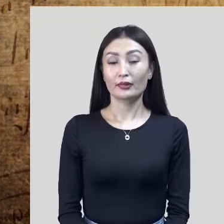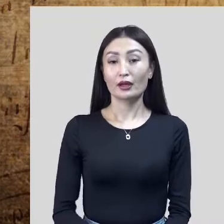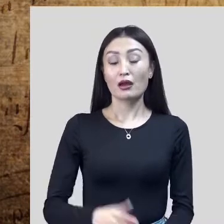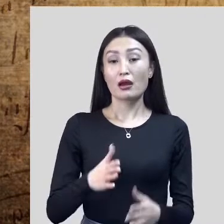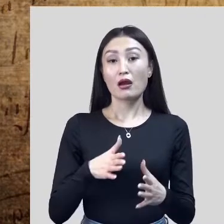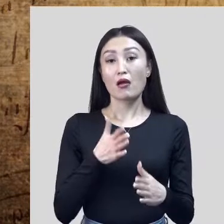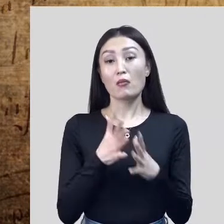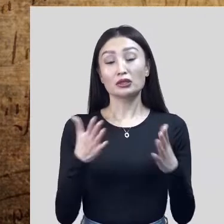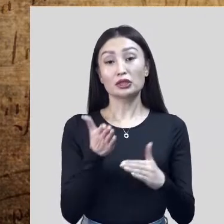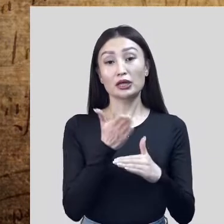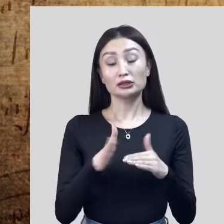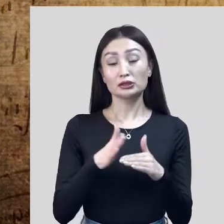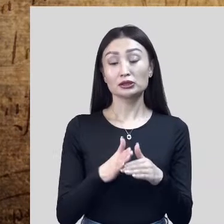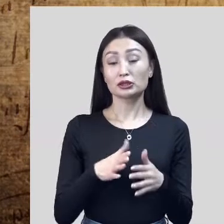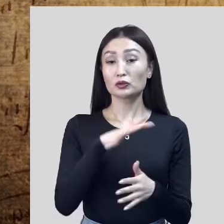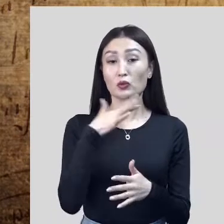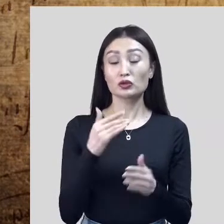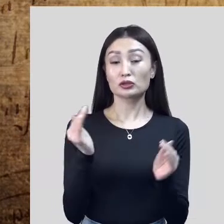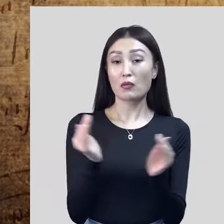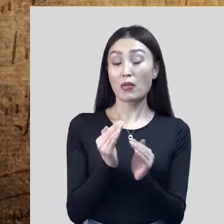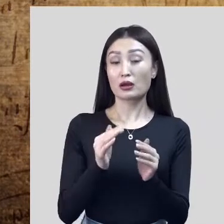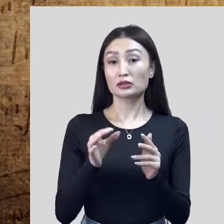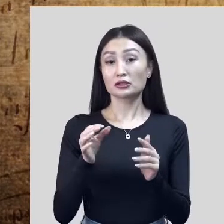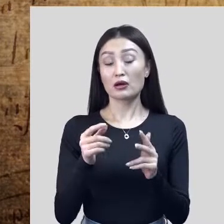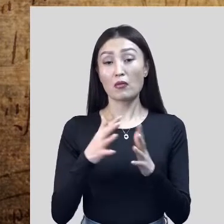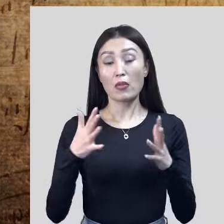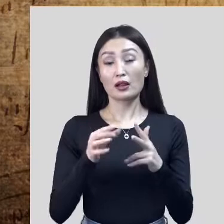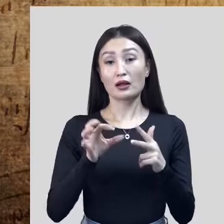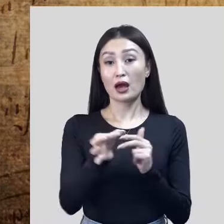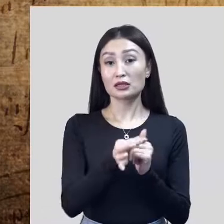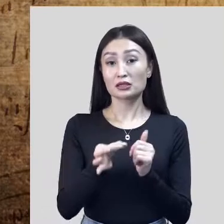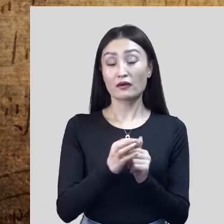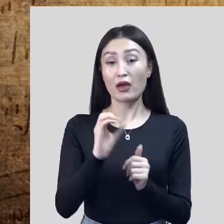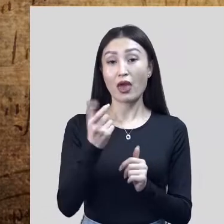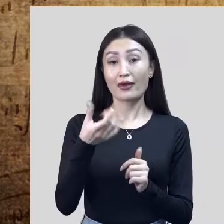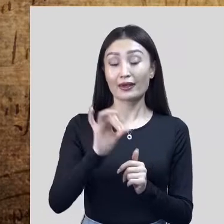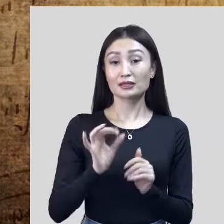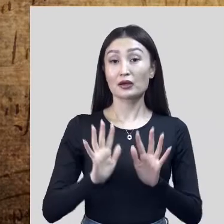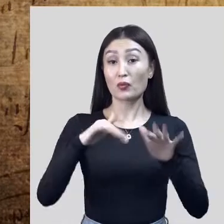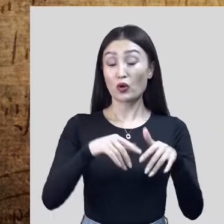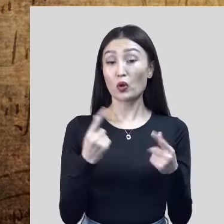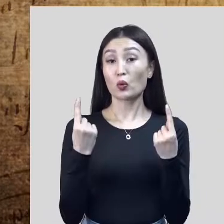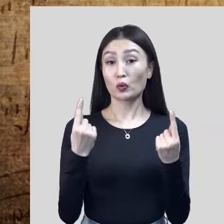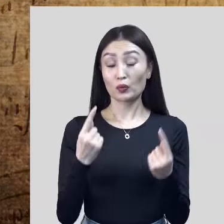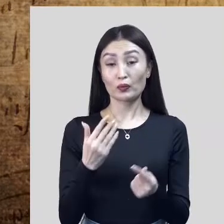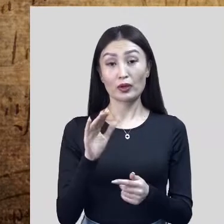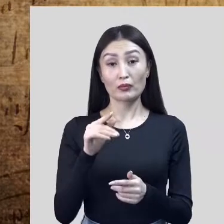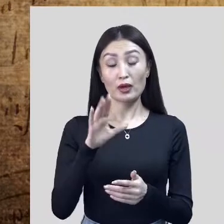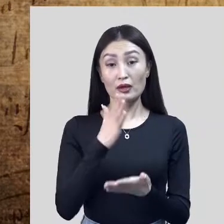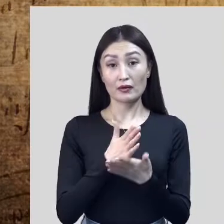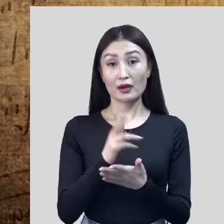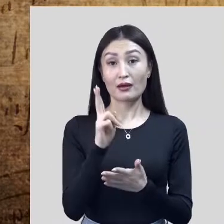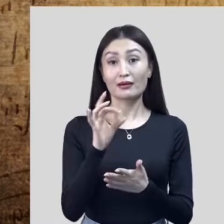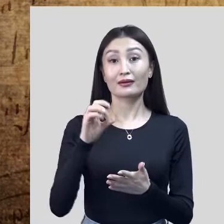Островная часть Греции состояла из множества больших малых островов, почти все они находились в Эгейском море. Самым крупным из них